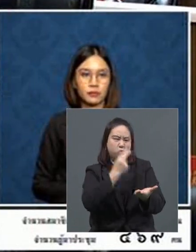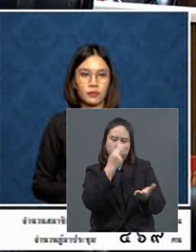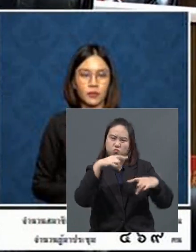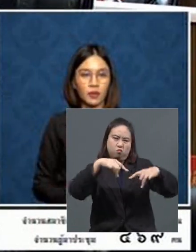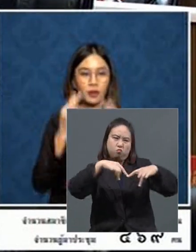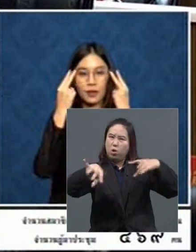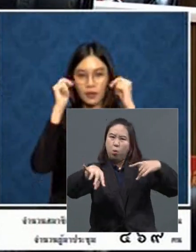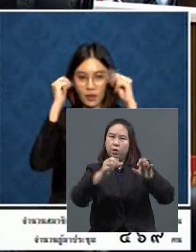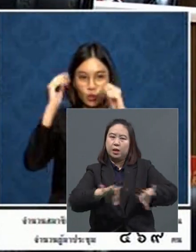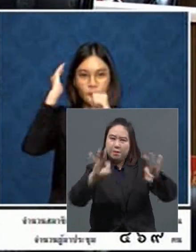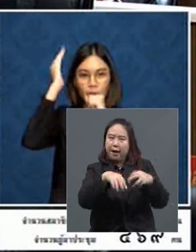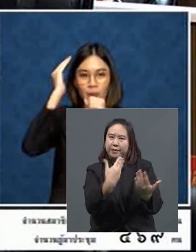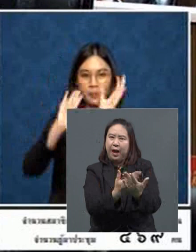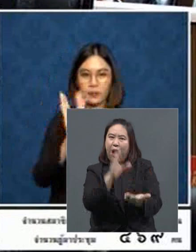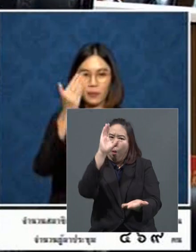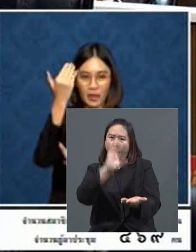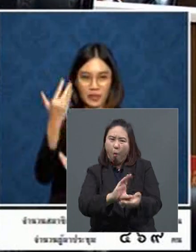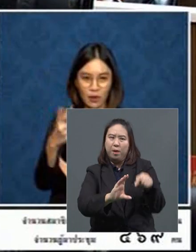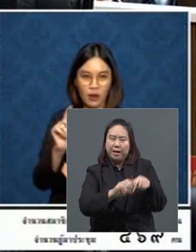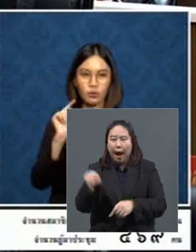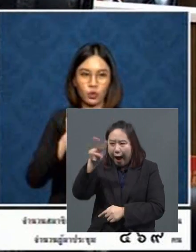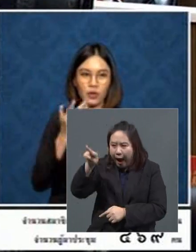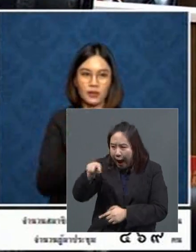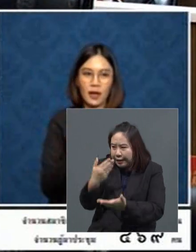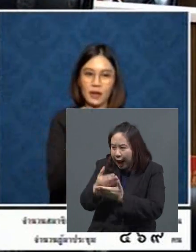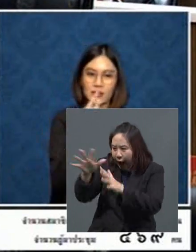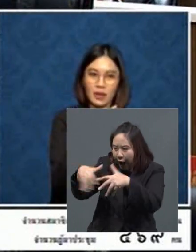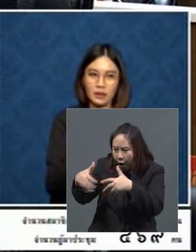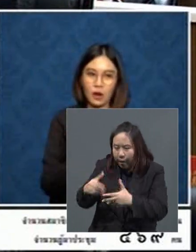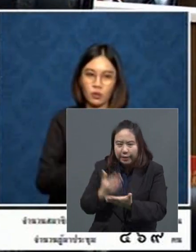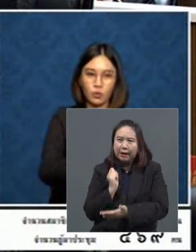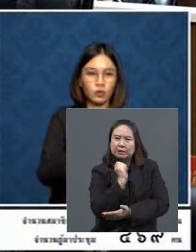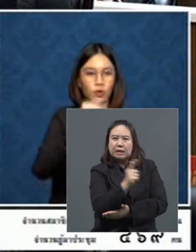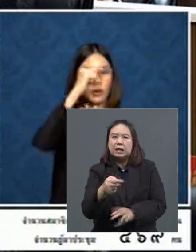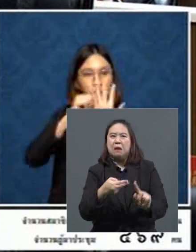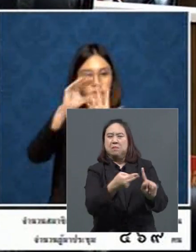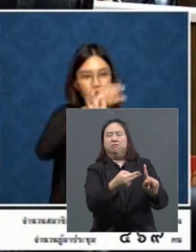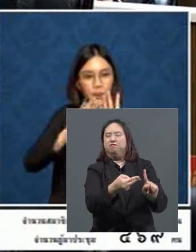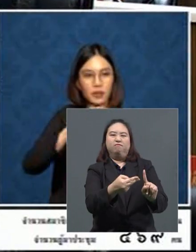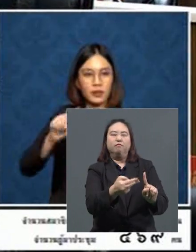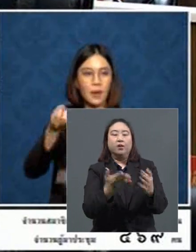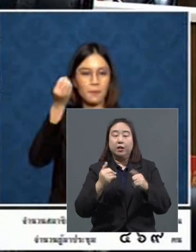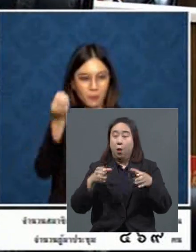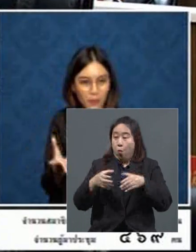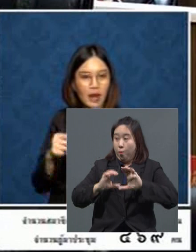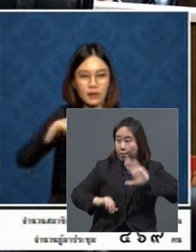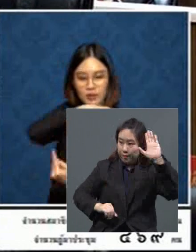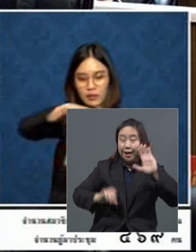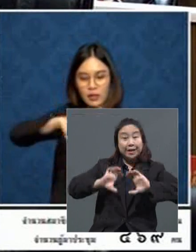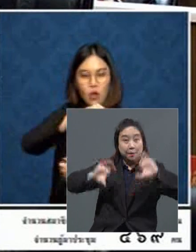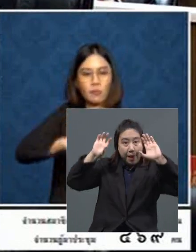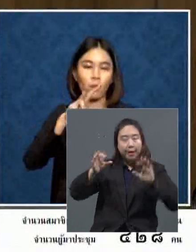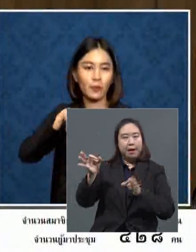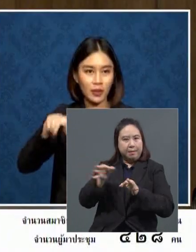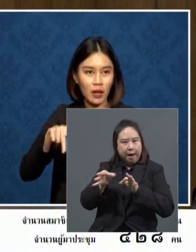โดยเฉพาะการมุ่งนำงบหรือว่าหาเงินมาใช้ในโครงการดิ walletค่ะซึ่งทางฝั่งรัฐบาลก็ลุกขึ้นมาอ่าอธิบายแล้วก็